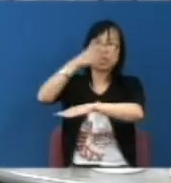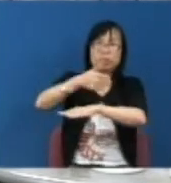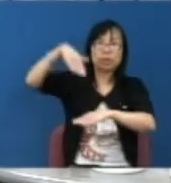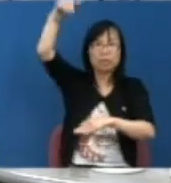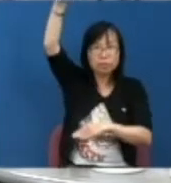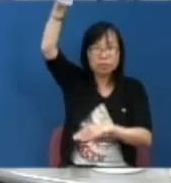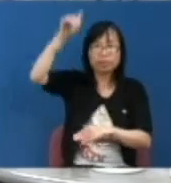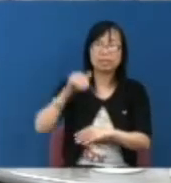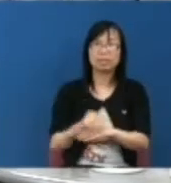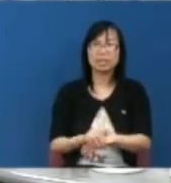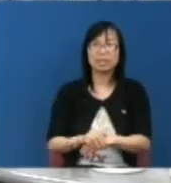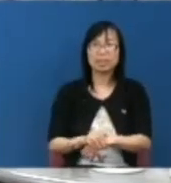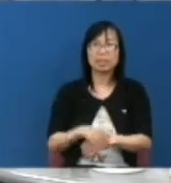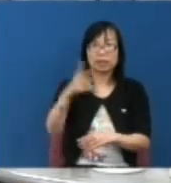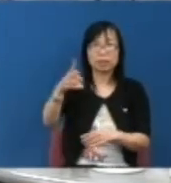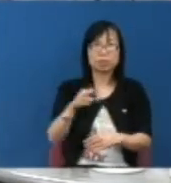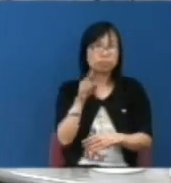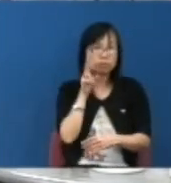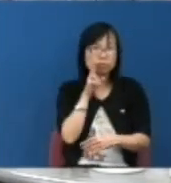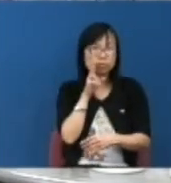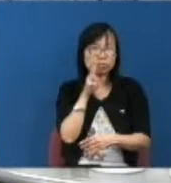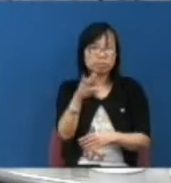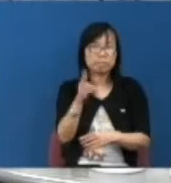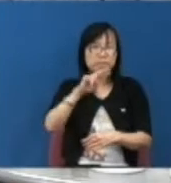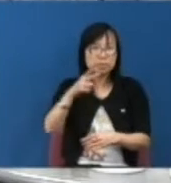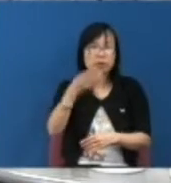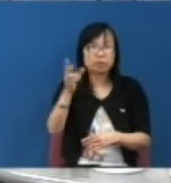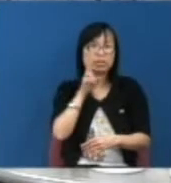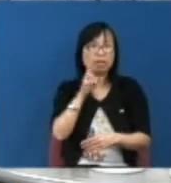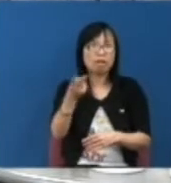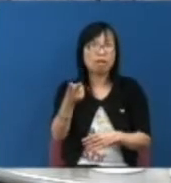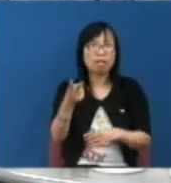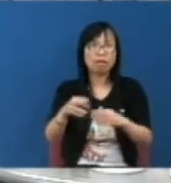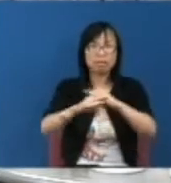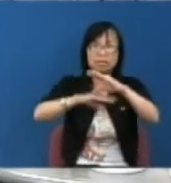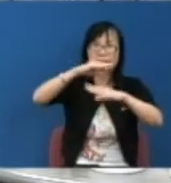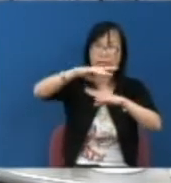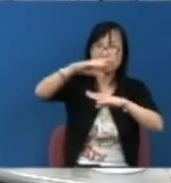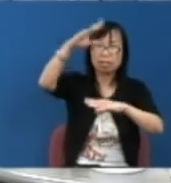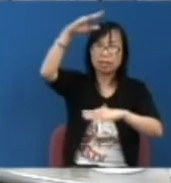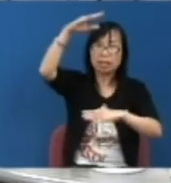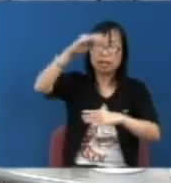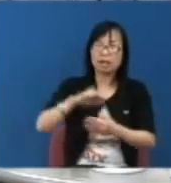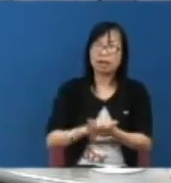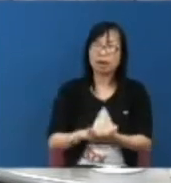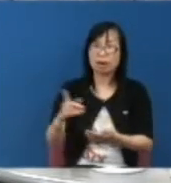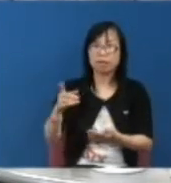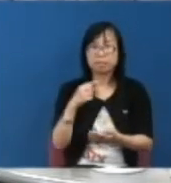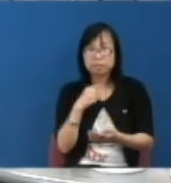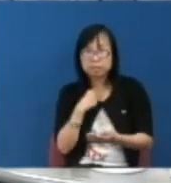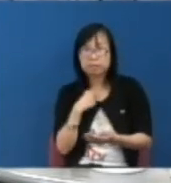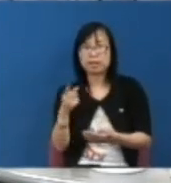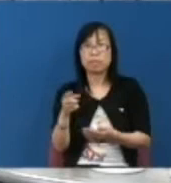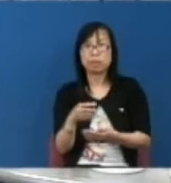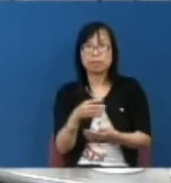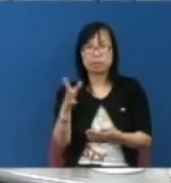之後咧。屋宇署會當我哋兩層噶嘛，所以如果我哋將間屋咧起到三四米以上高咧，咁我哋就可能咧無端